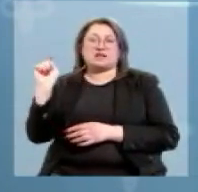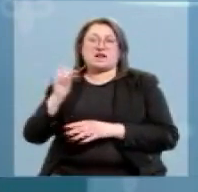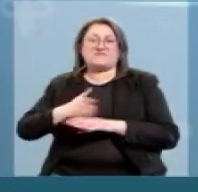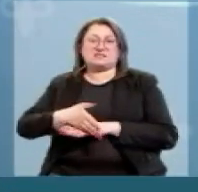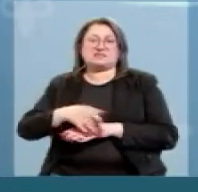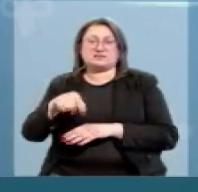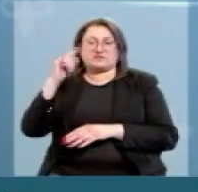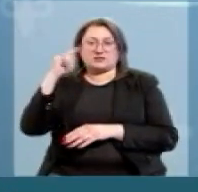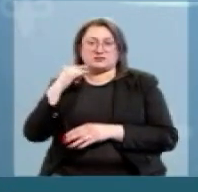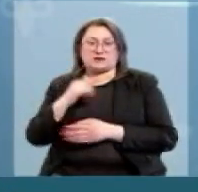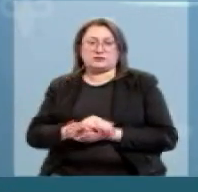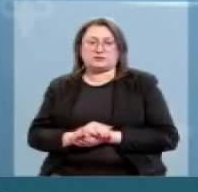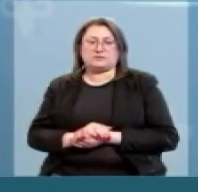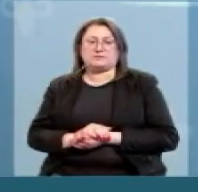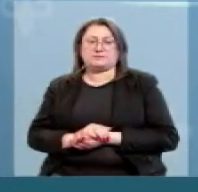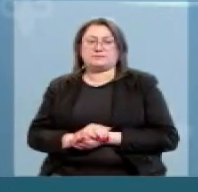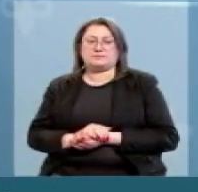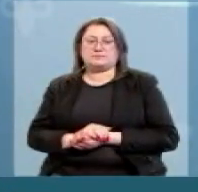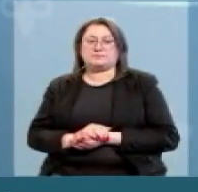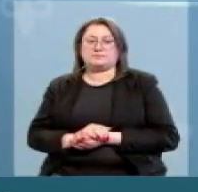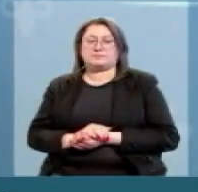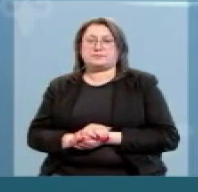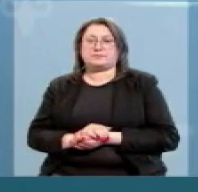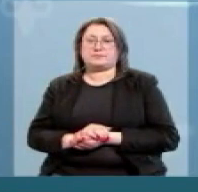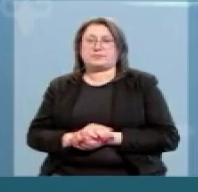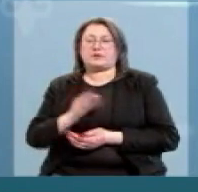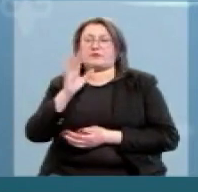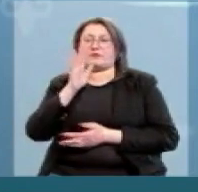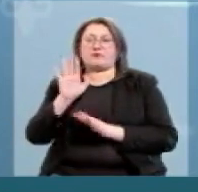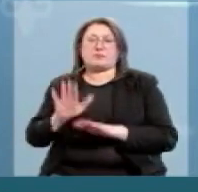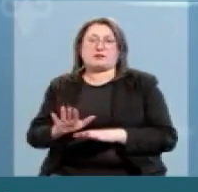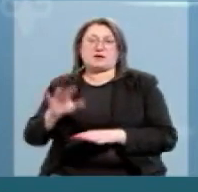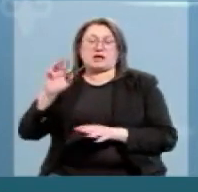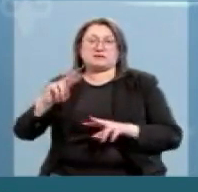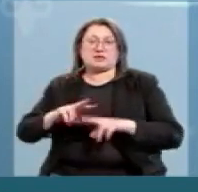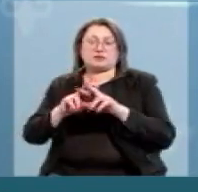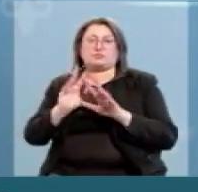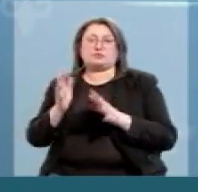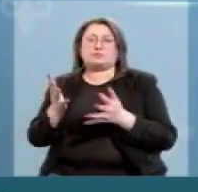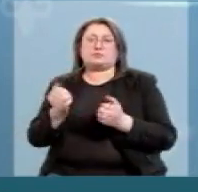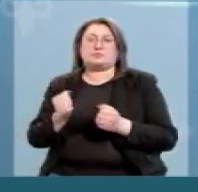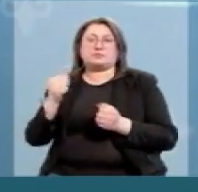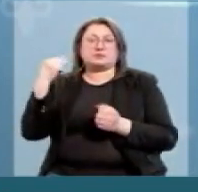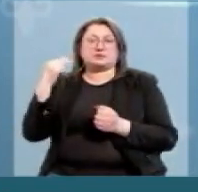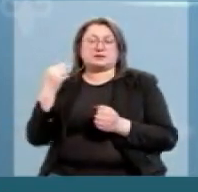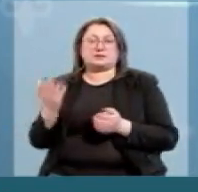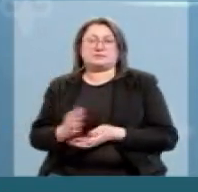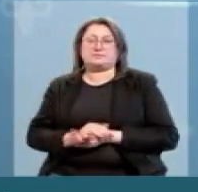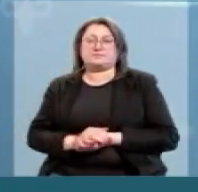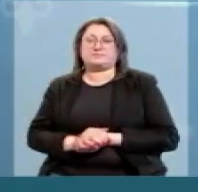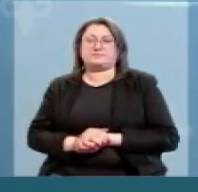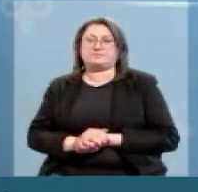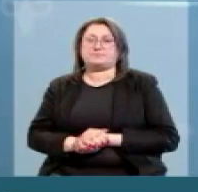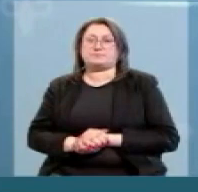президент Қасым-Жомарт Тоқаев қабылдап және Қазақстан премьер-министрдің орынбасары сыртқы істер министрі Мұхтар Тілеуберді мен келіссөздер өткізіледі.